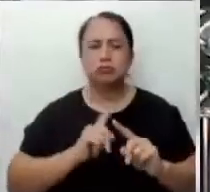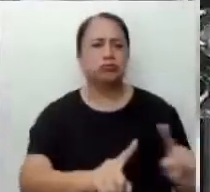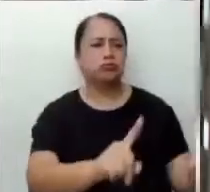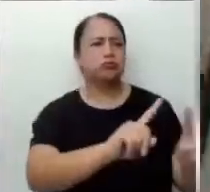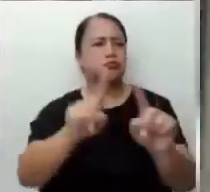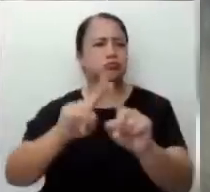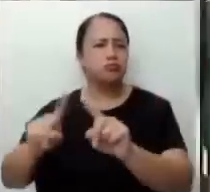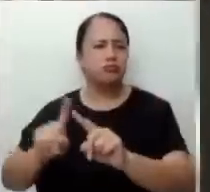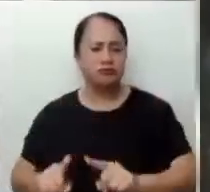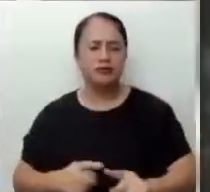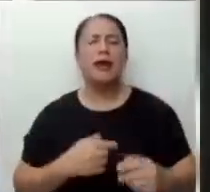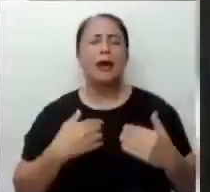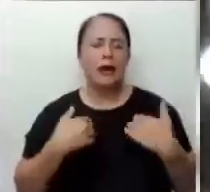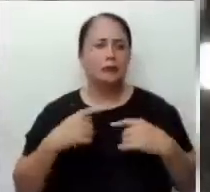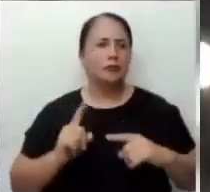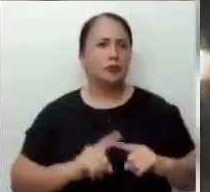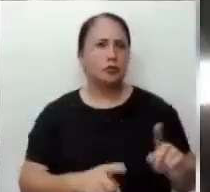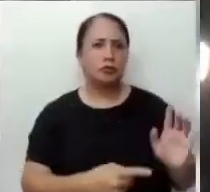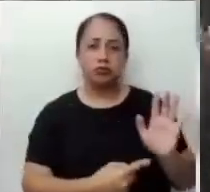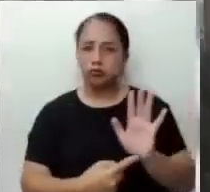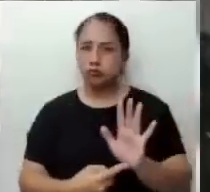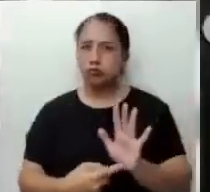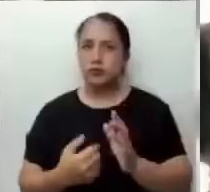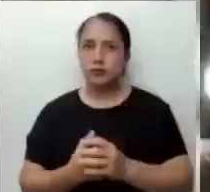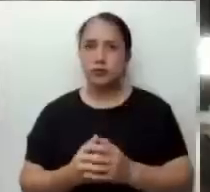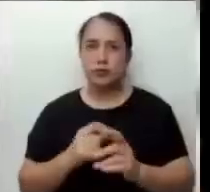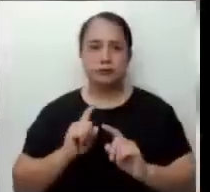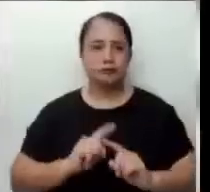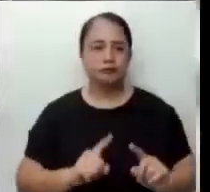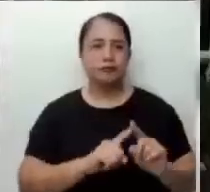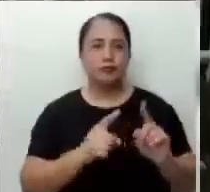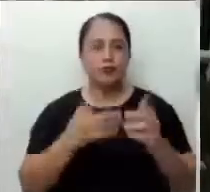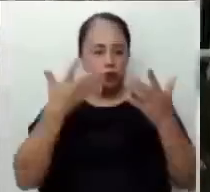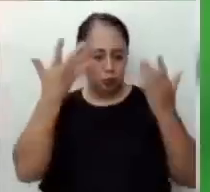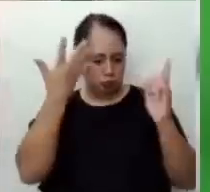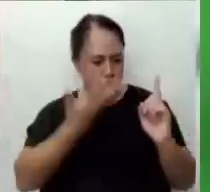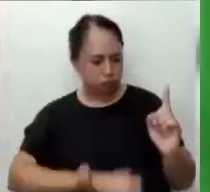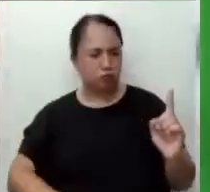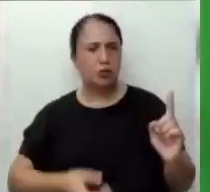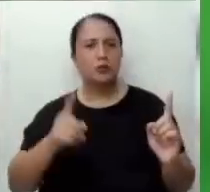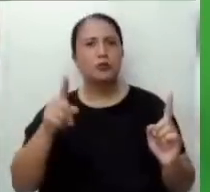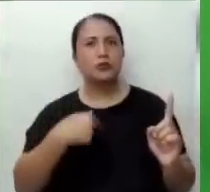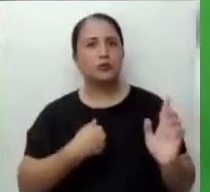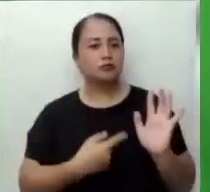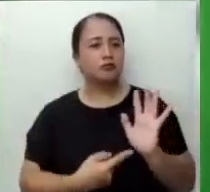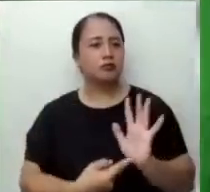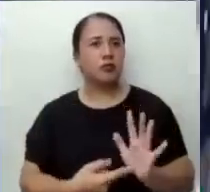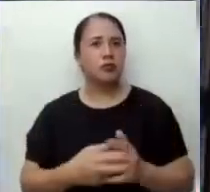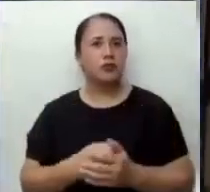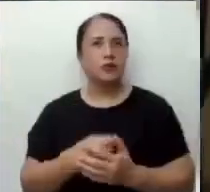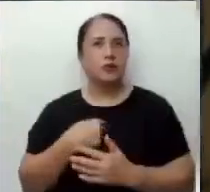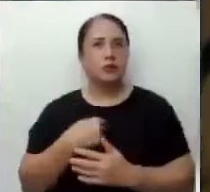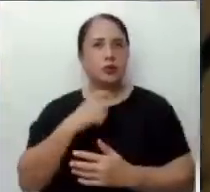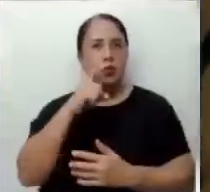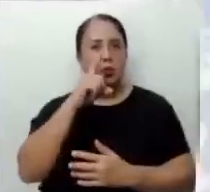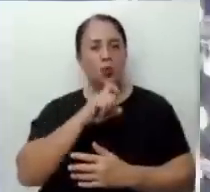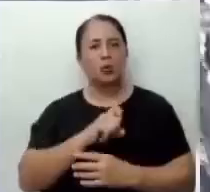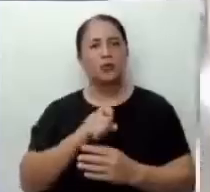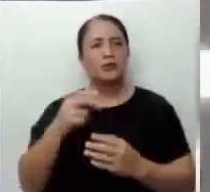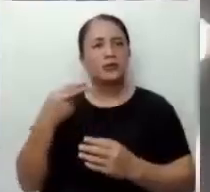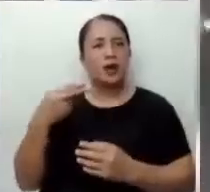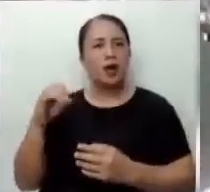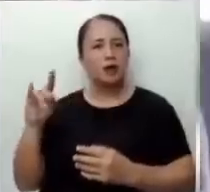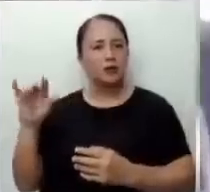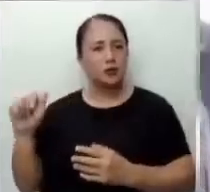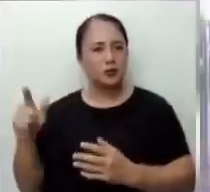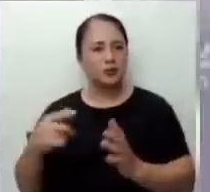Kanya-kanyang pasabog nga ang mga dumalo sa iba't ibang looks na kanilang iplinek sa Old Hollywood Glam Team. Pinag-usapan at